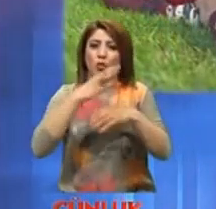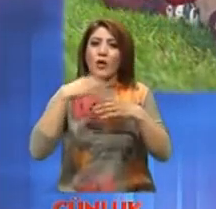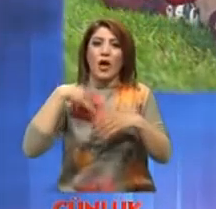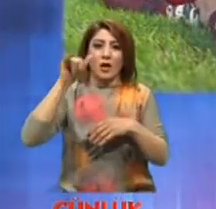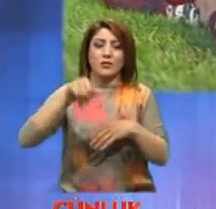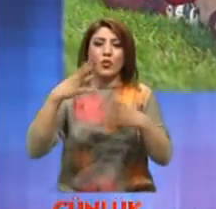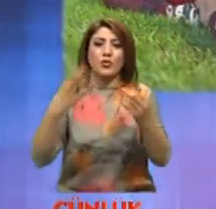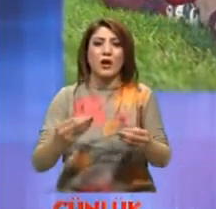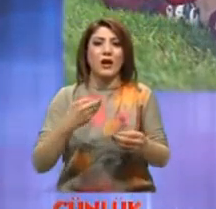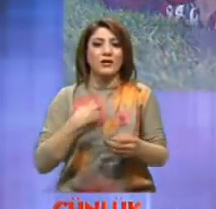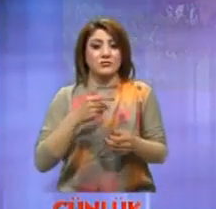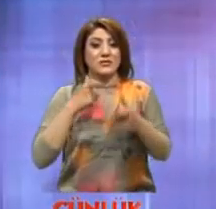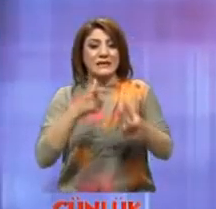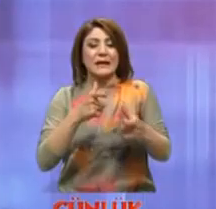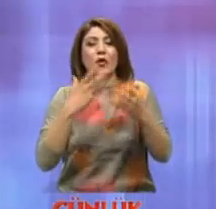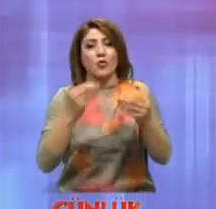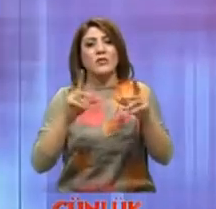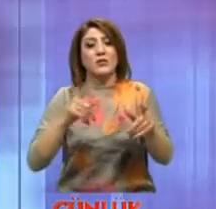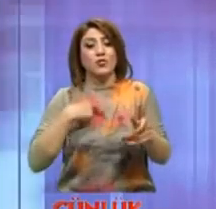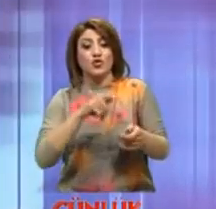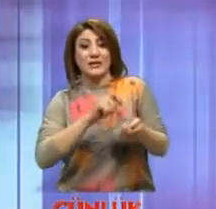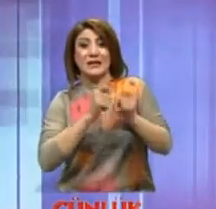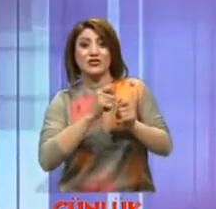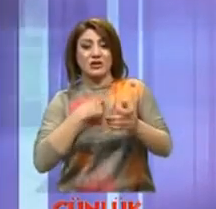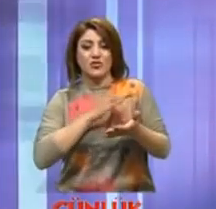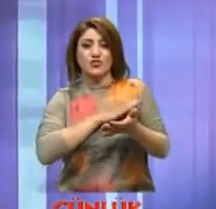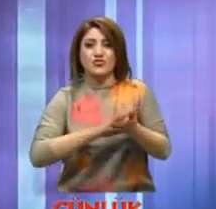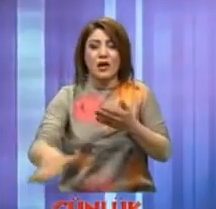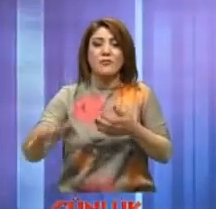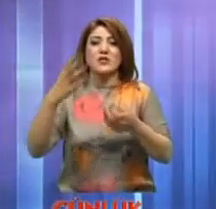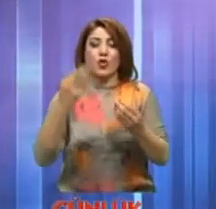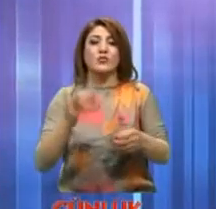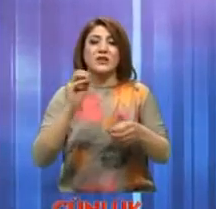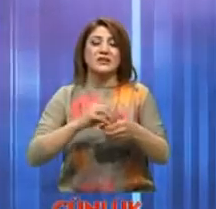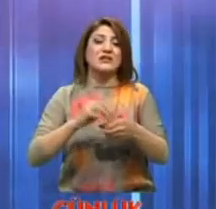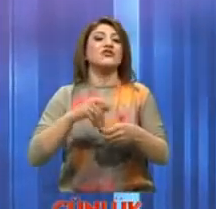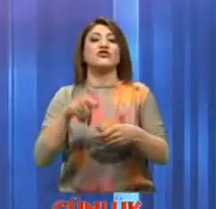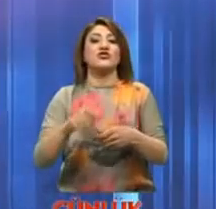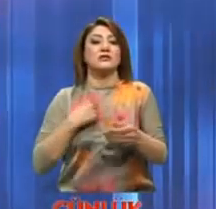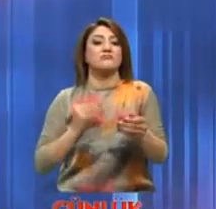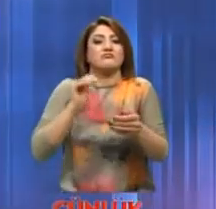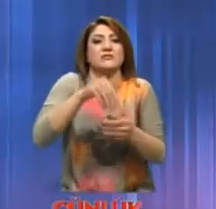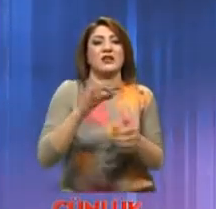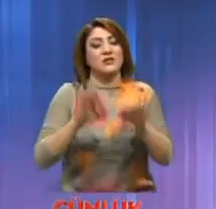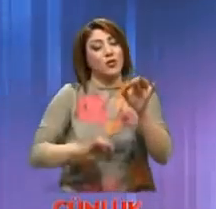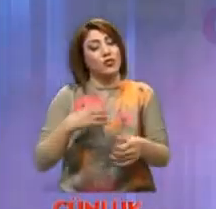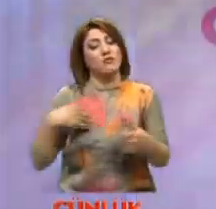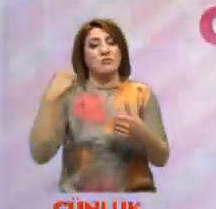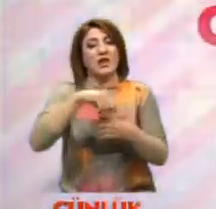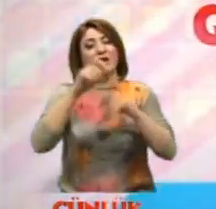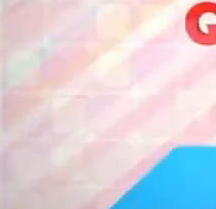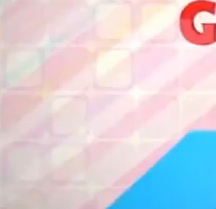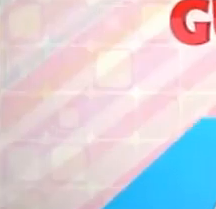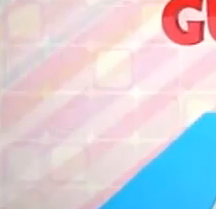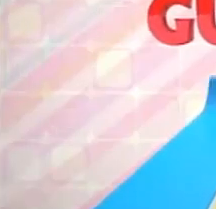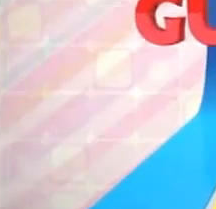olarak risk almamak amacıyla bu değişikliklerin üzerine gider ve gerekmediği halde lüzumsuz ileri tetkikleri ilaveten yaparlar.